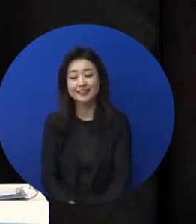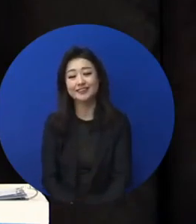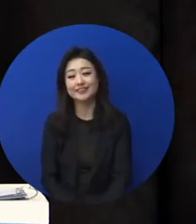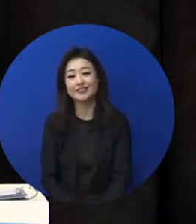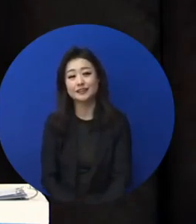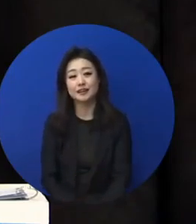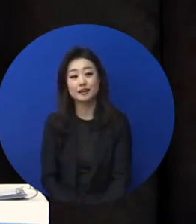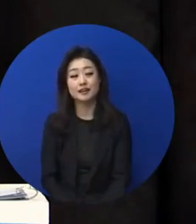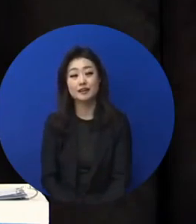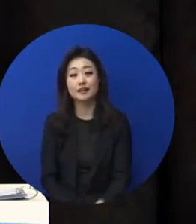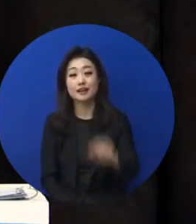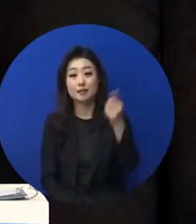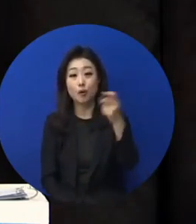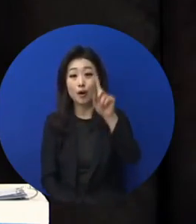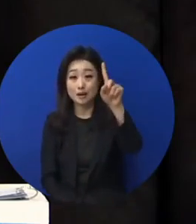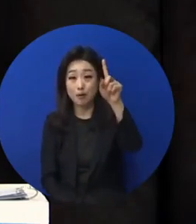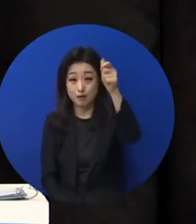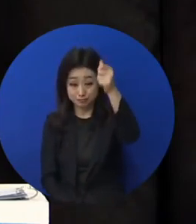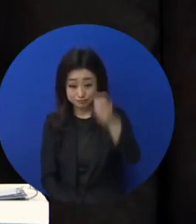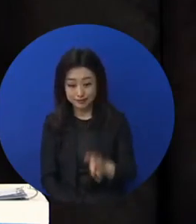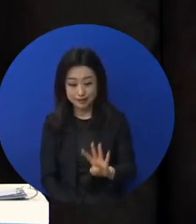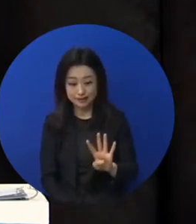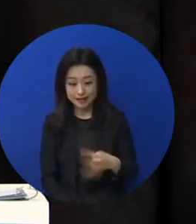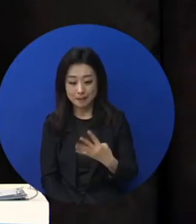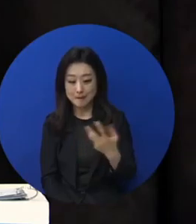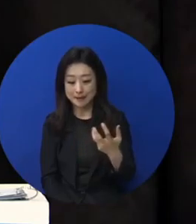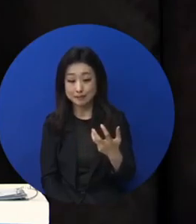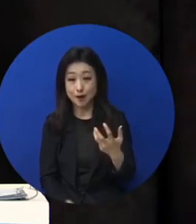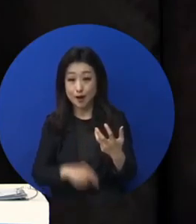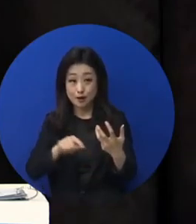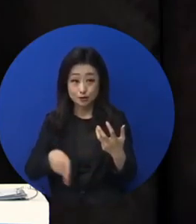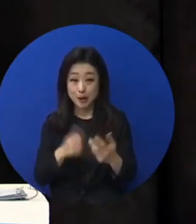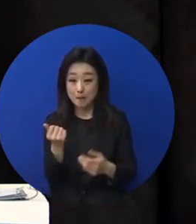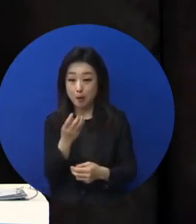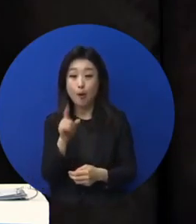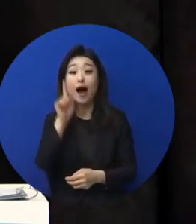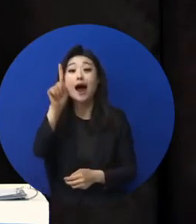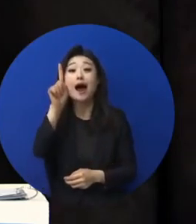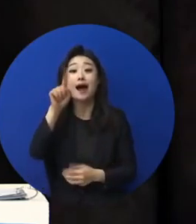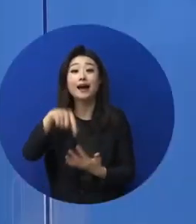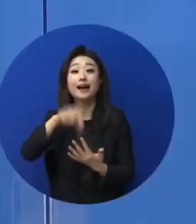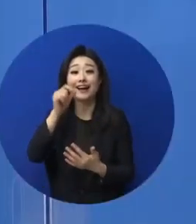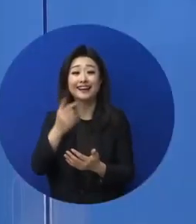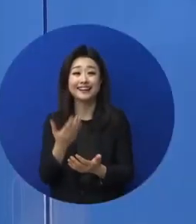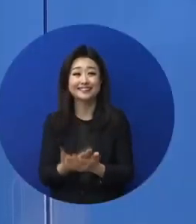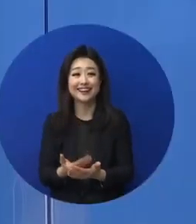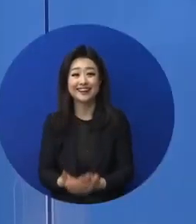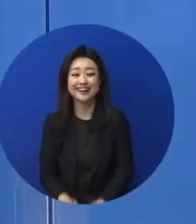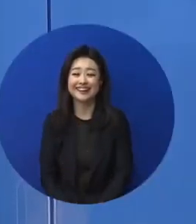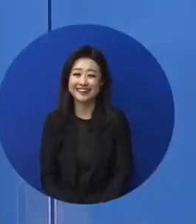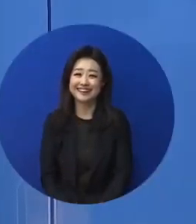후보께서 1번부터 480번 사이에 번호를 하나 먼저 선택해 주시기 바라겠습니다.